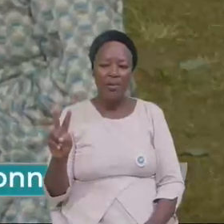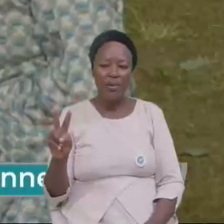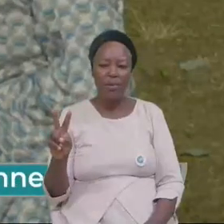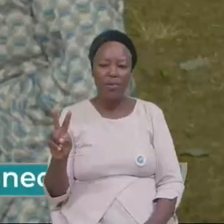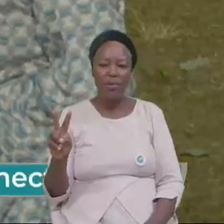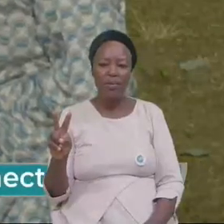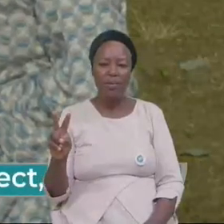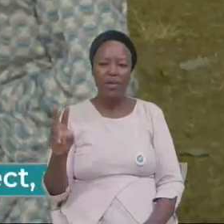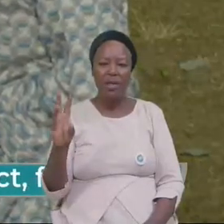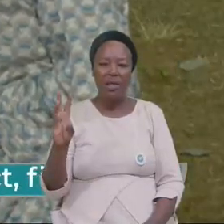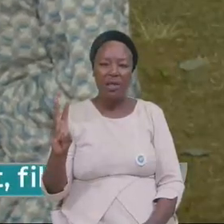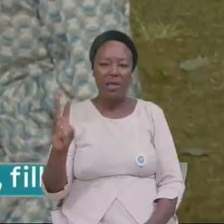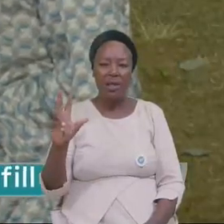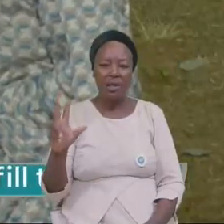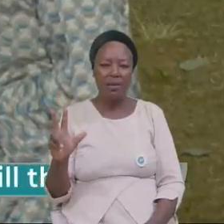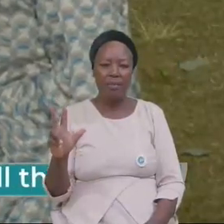+234 91 54 44 92 63.